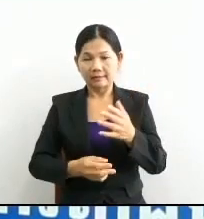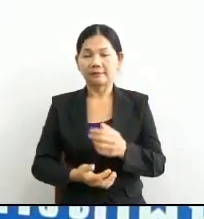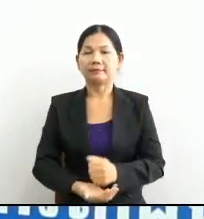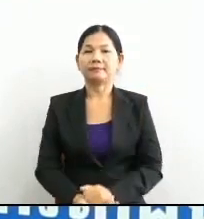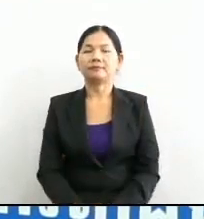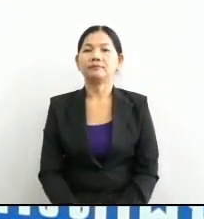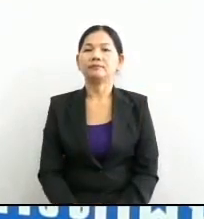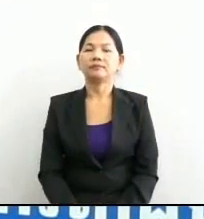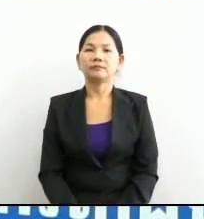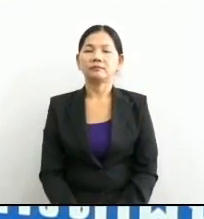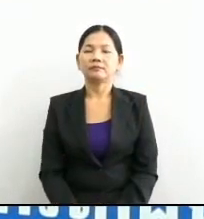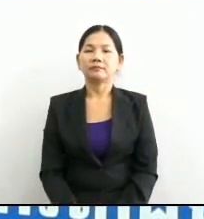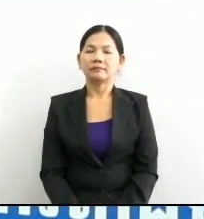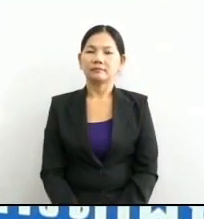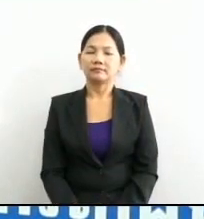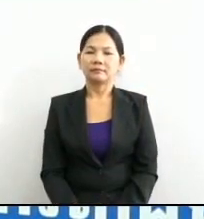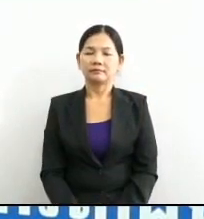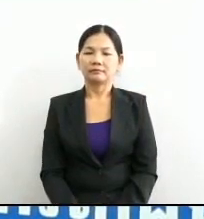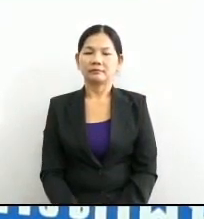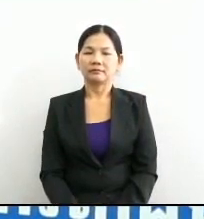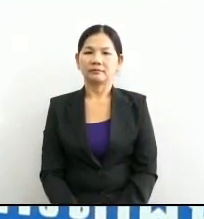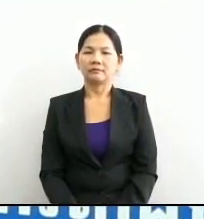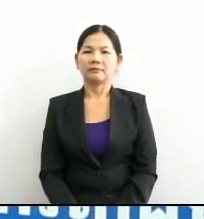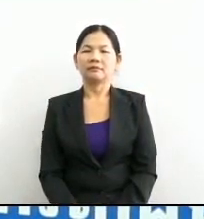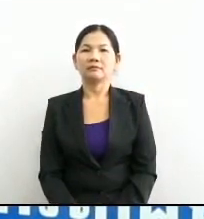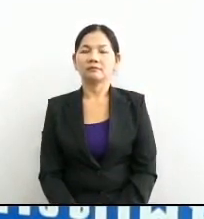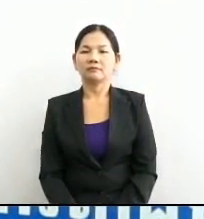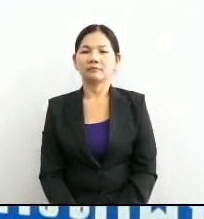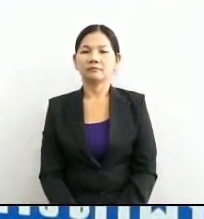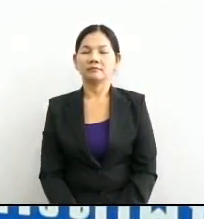con sao xe đừng để khá hai miền này đừng để khá